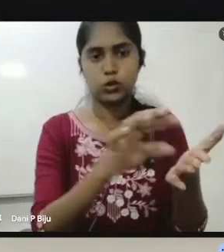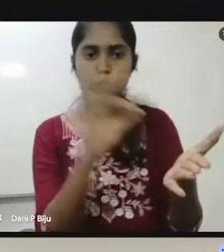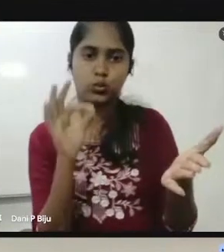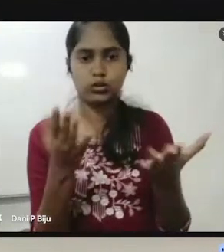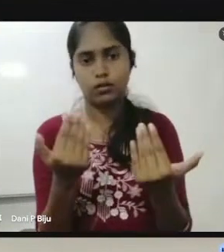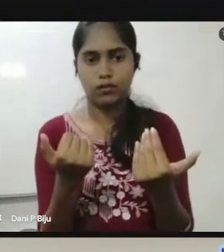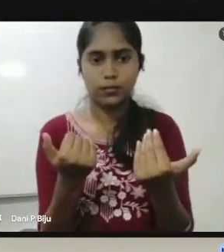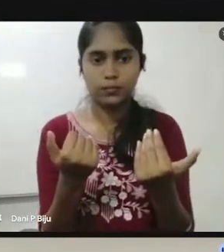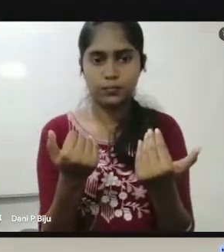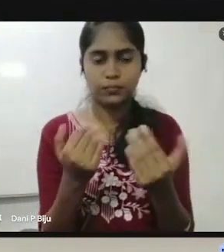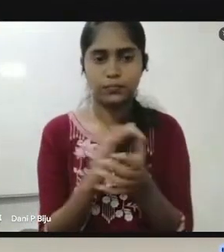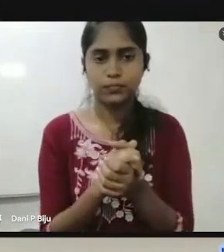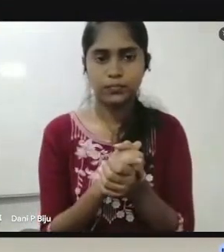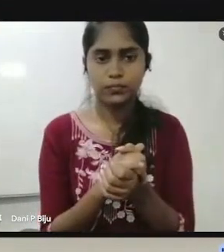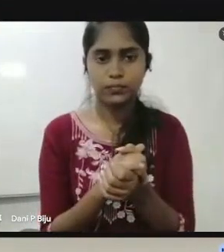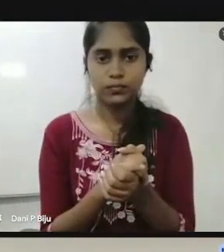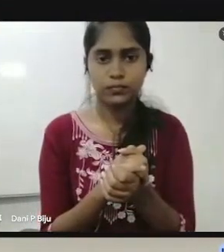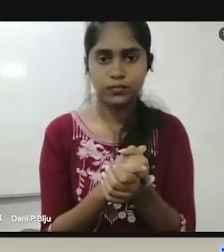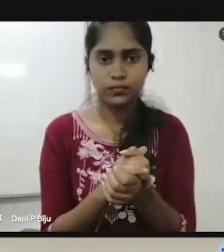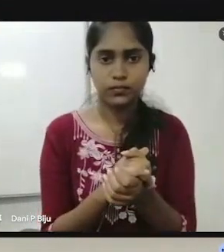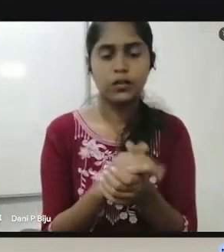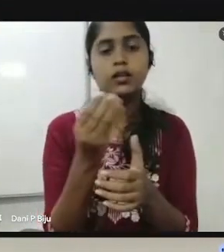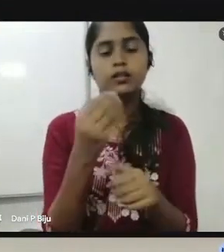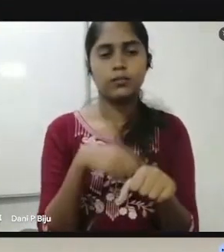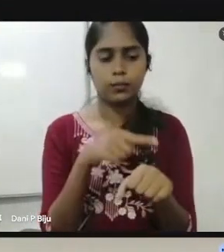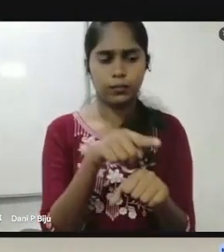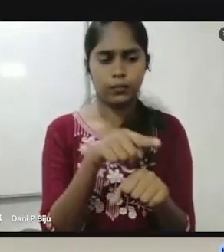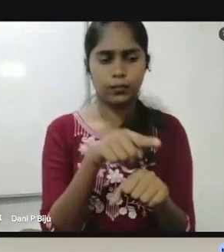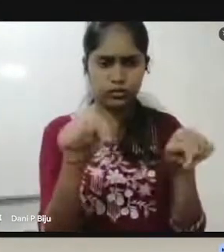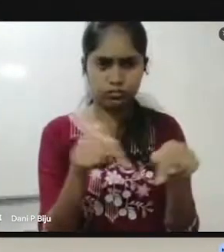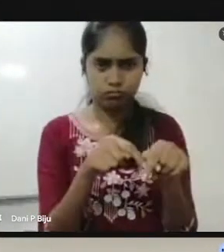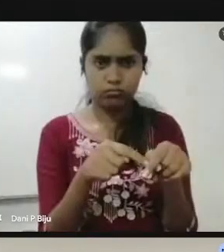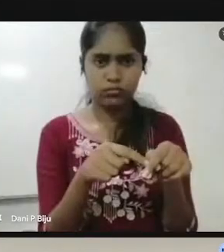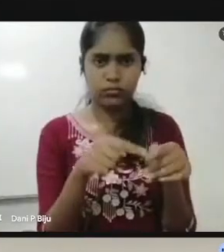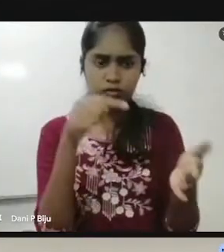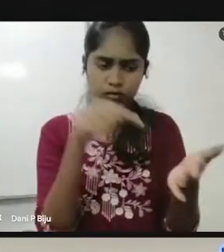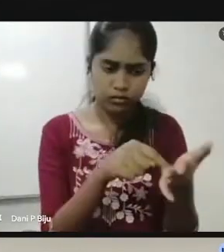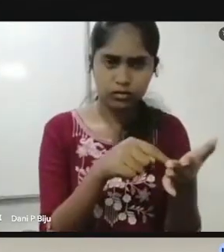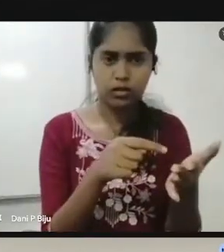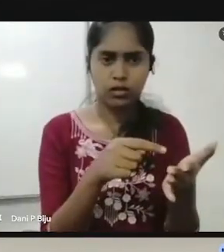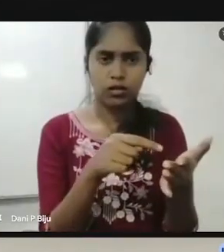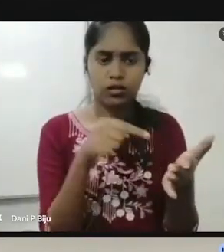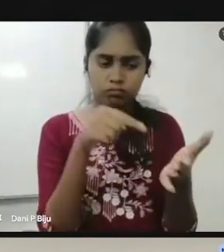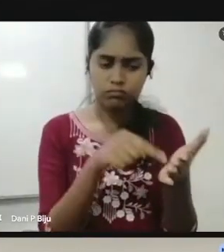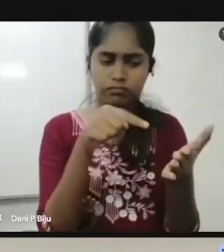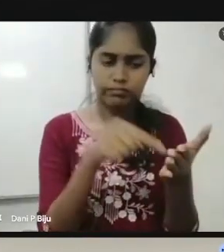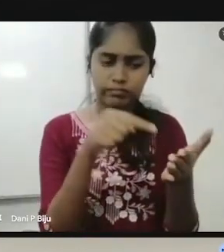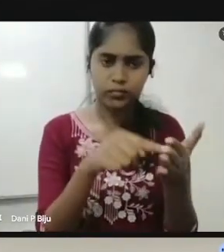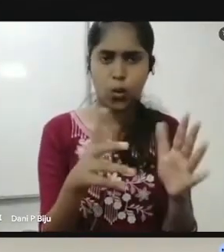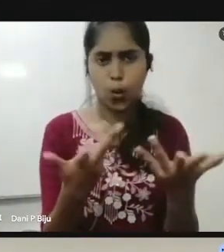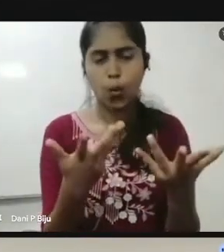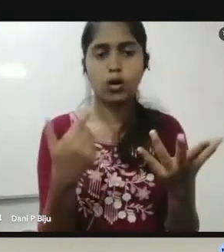ചെയ്യും. അപ്പോൾ ഈ സ്വിച്ചസ് ചിലപ്പോൾ നമ്മൾ കൈകൾ കൊണ്ട് തന്നെ പ്രവർത്തിപ്പിക്കണമെന്നില്ലായിരിക്കാം. നമ്മളുടെ ശരീരത്തിലെ ഏത് ഭാഗം ആണോ